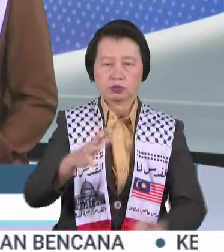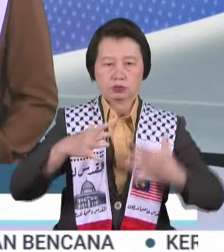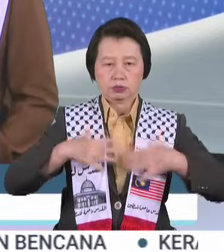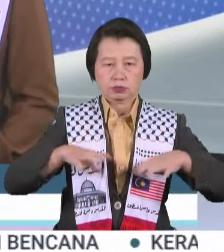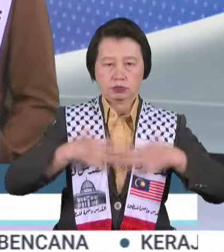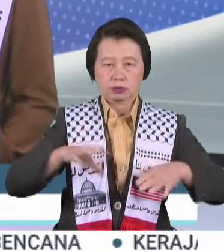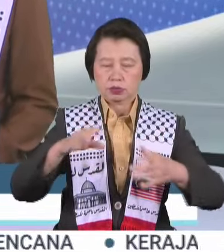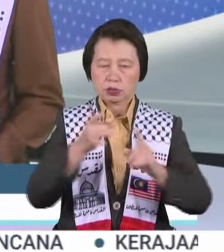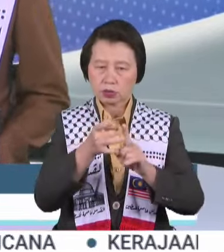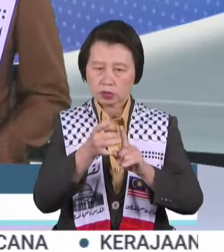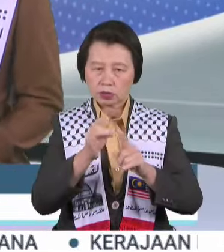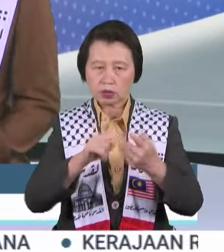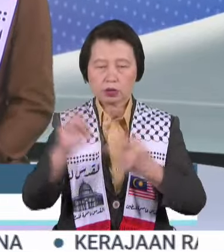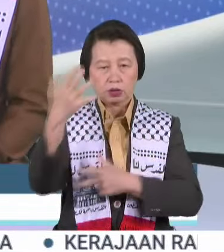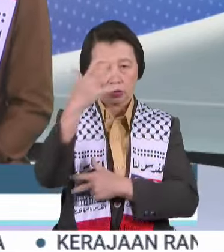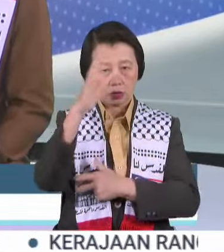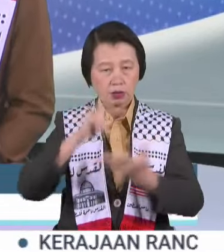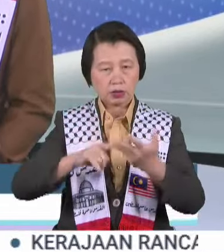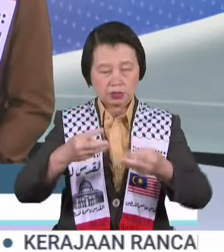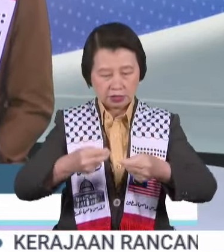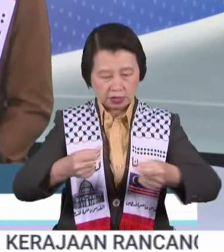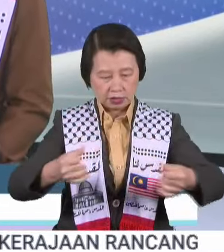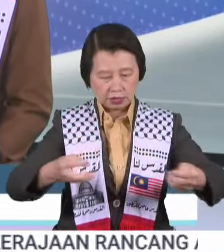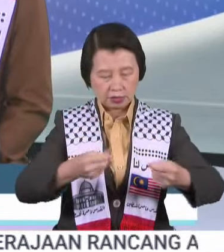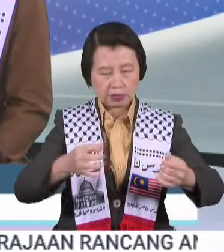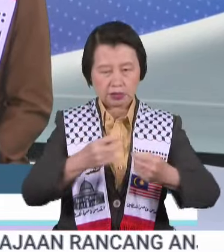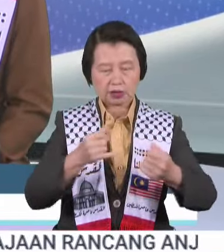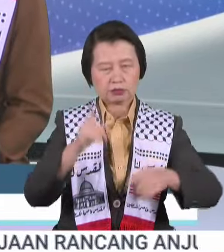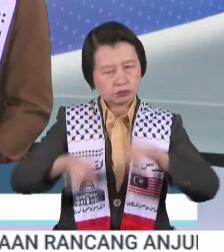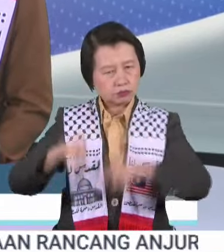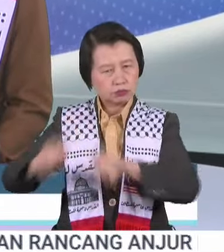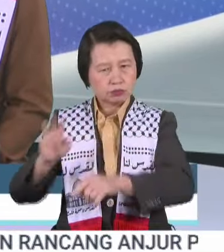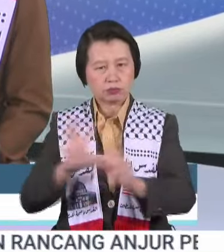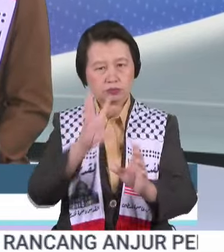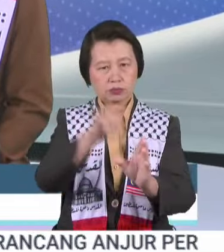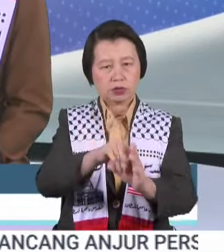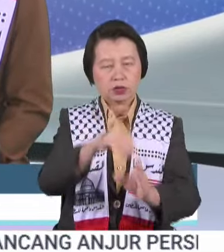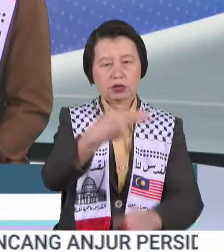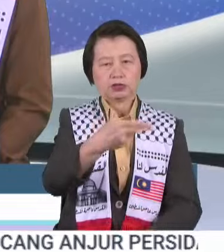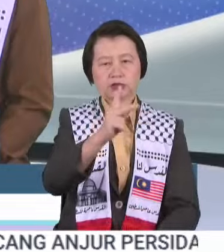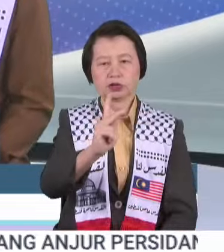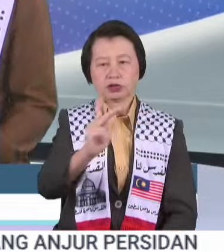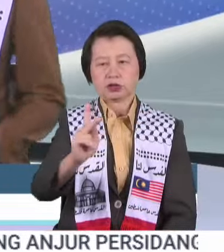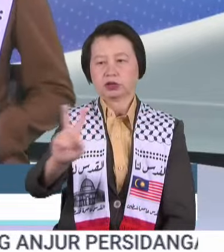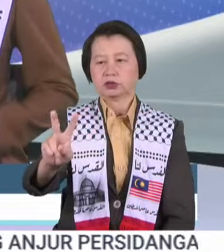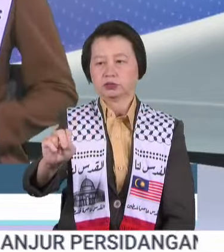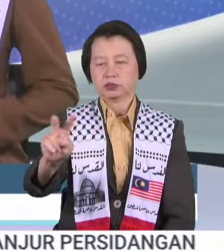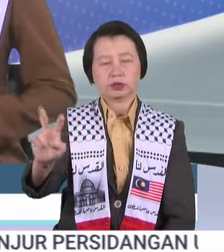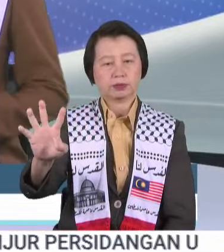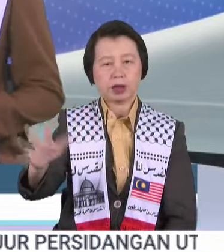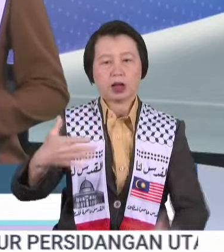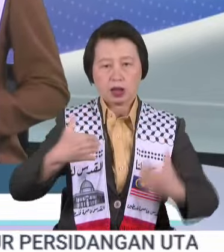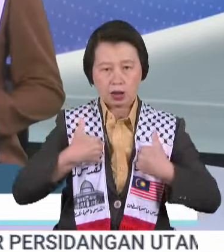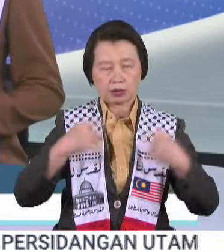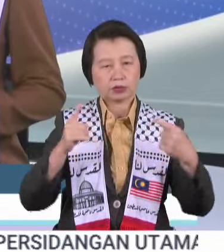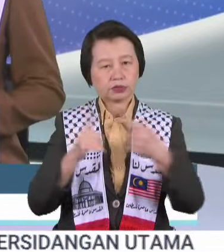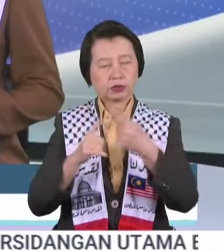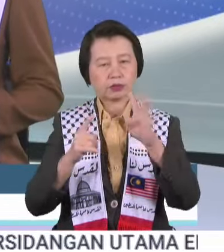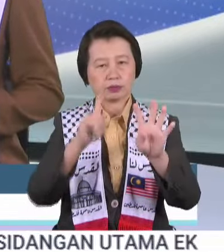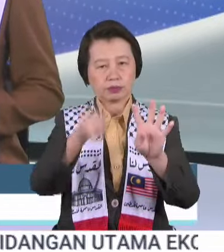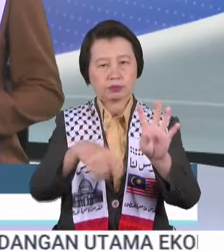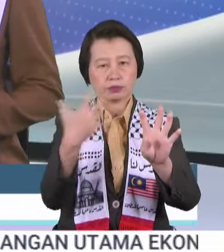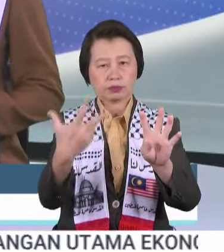hasil logam, hasil rimba, hasil tanah dan aneka kraf menyertai HKK 2024. Kini berlangsung hingga 4 Mac